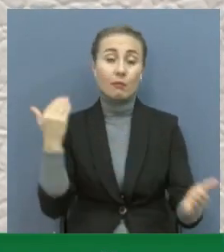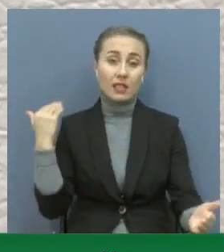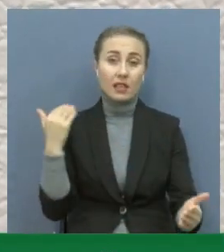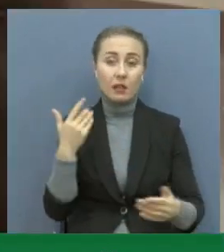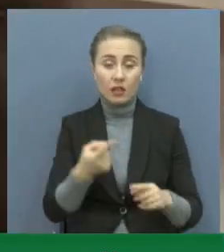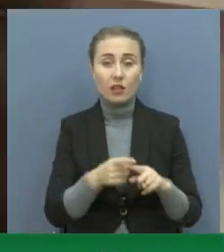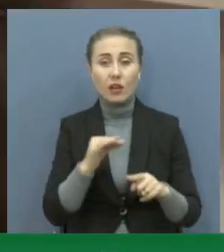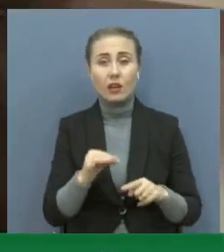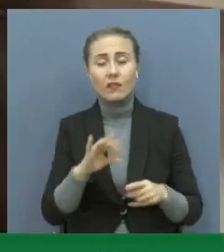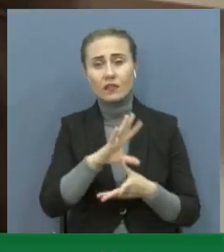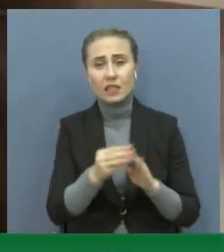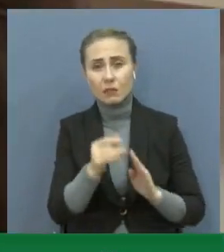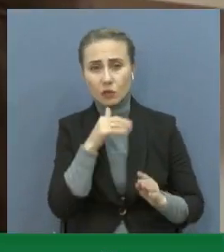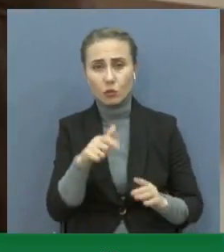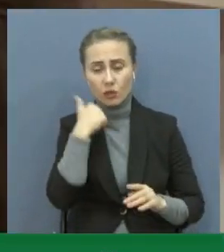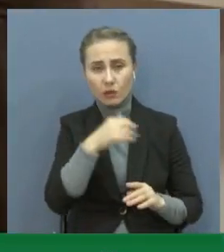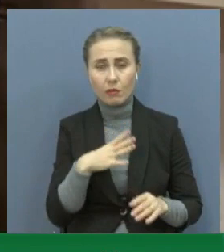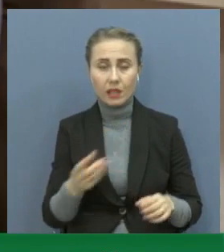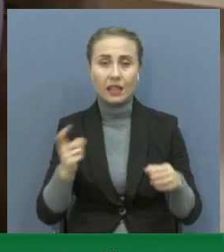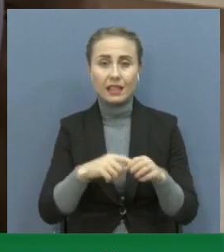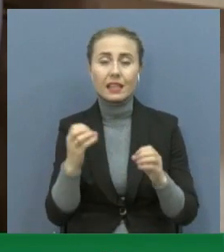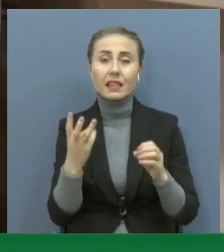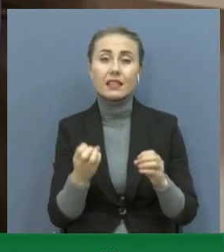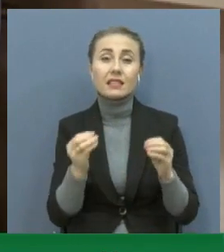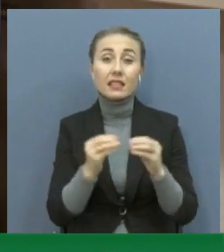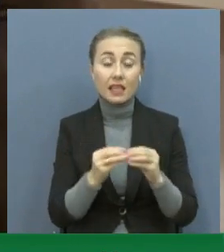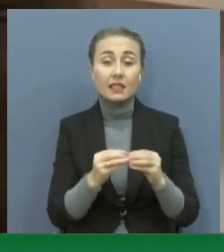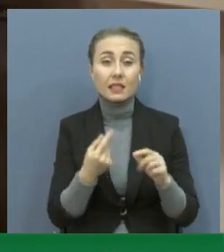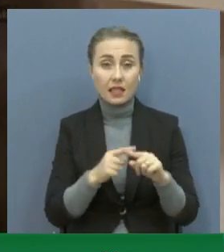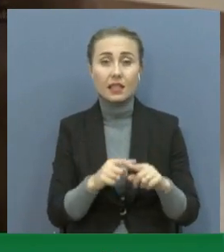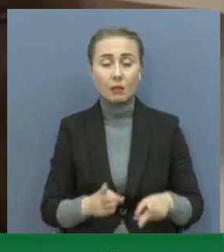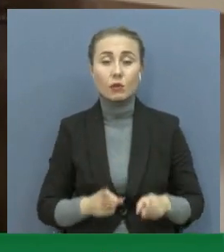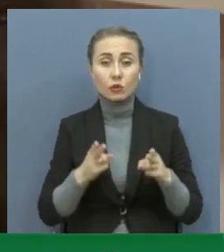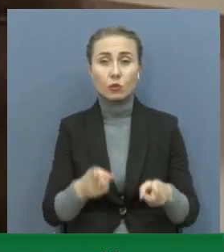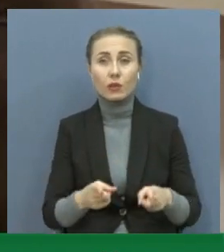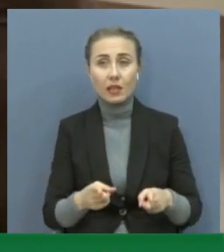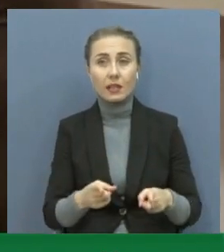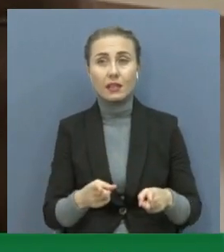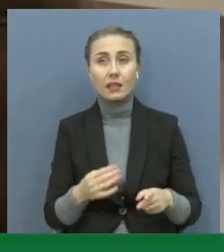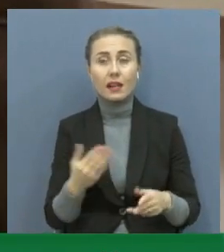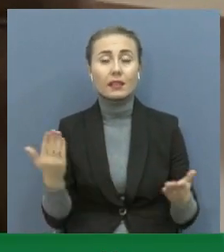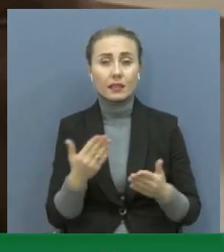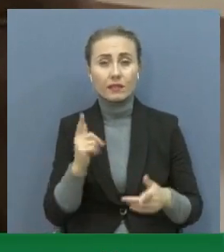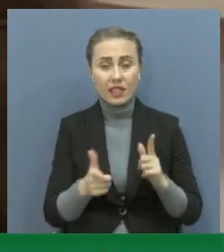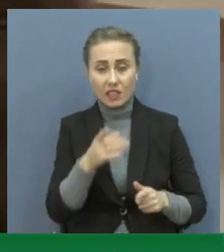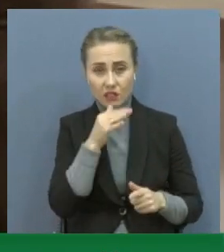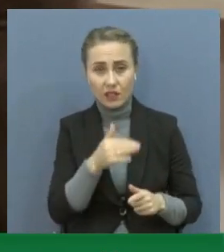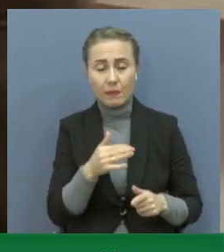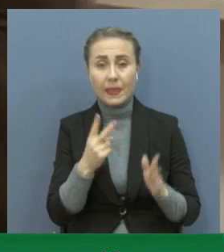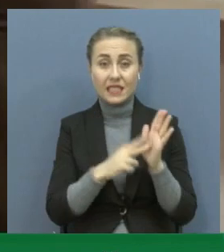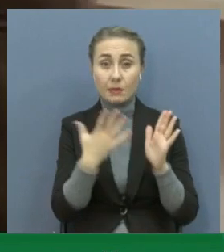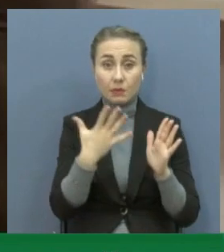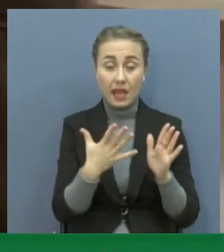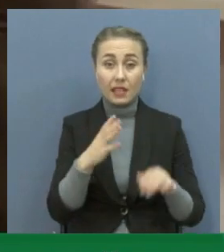В целом, в текущем году было зарегистрировано 310 аналогичных таких преступлений интернет-мошенничеств, из которых в настоящее время раскрыто